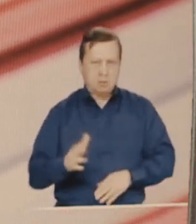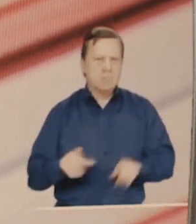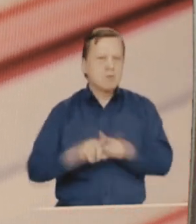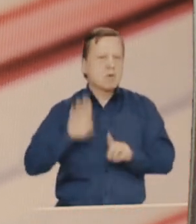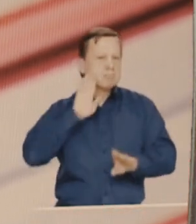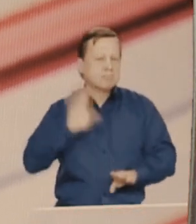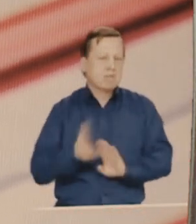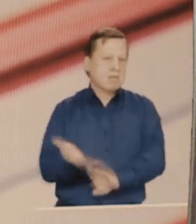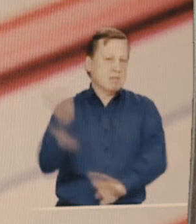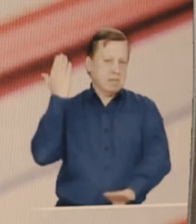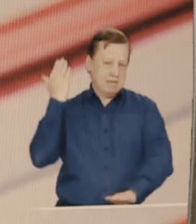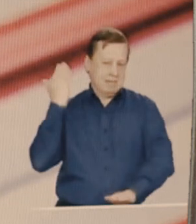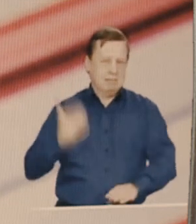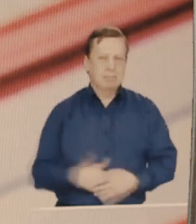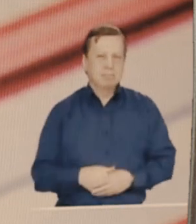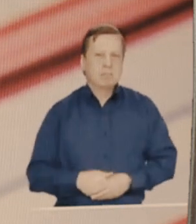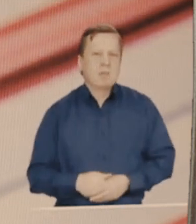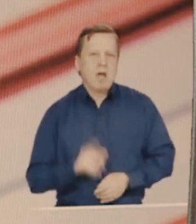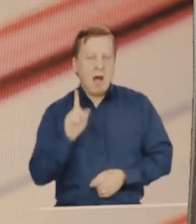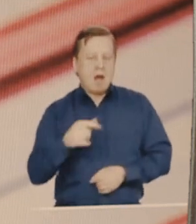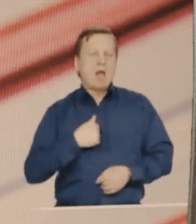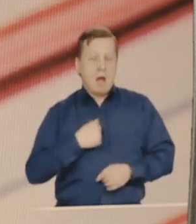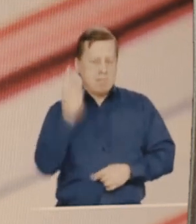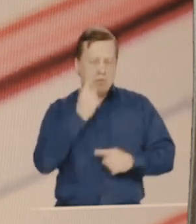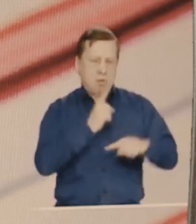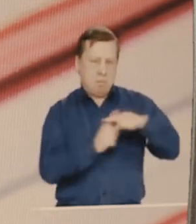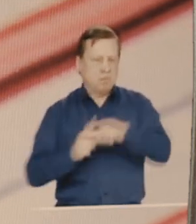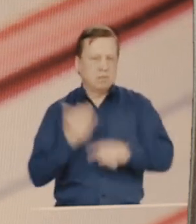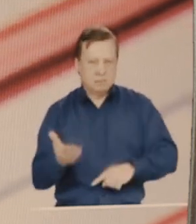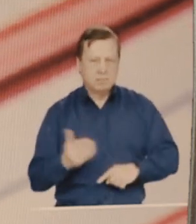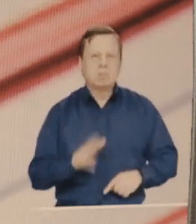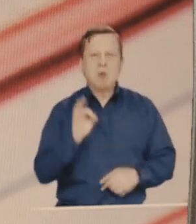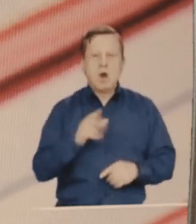byliśmy jeszcze tak niedawno. Ale jestem pełen optymizmu, bo wierzę w to, że